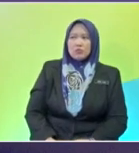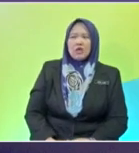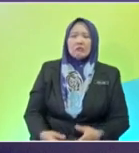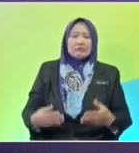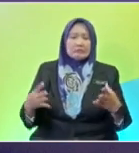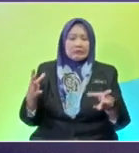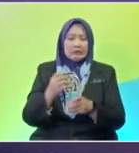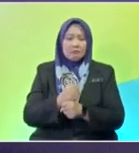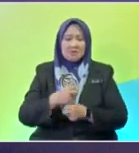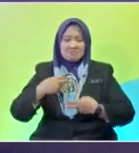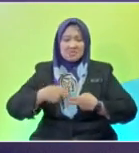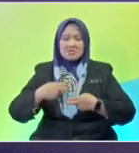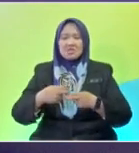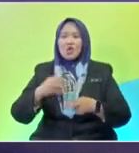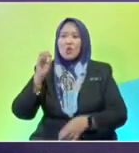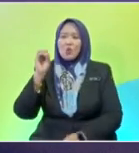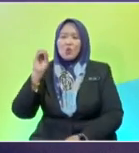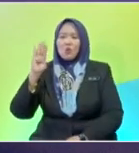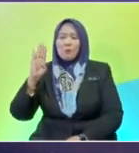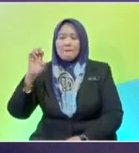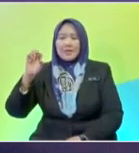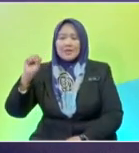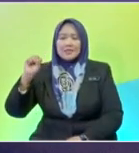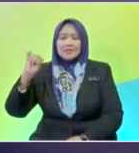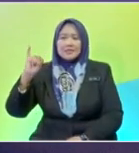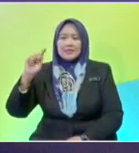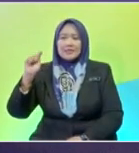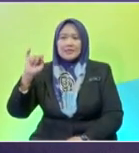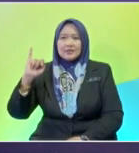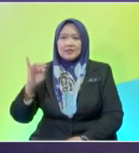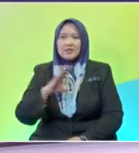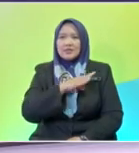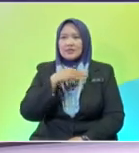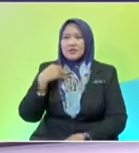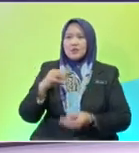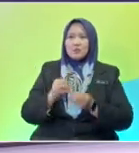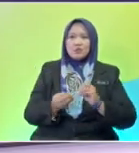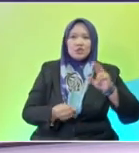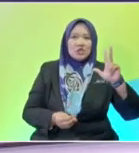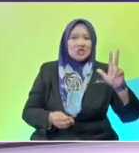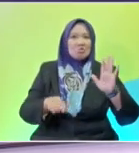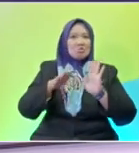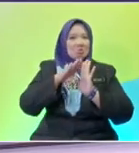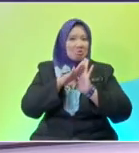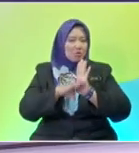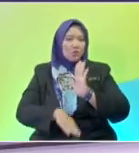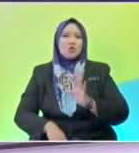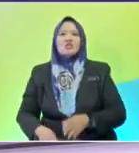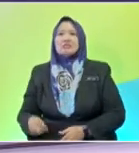betul betul yang ketiga kurang nutrisi dalam tubuh badan